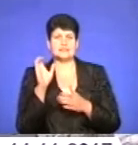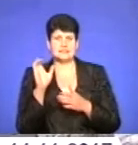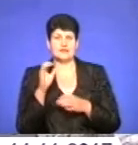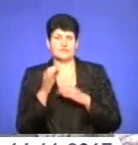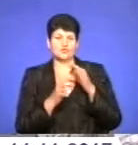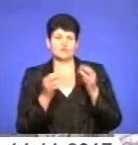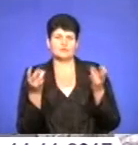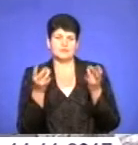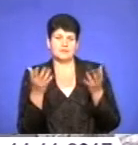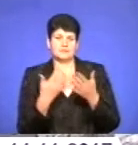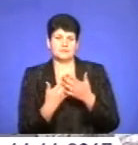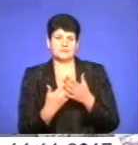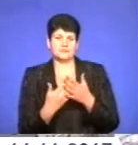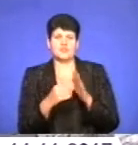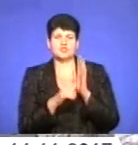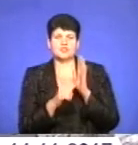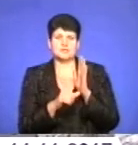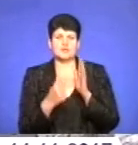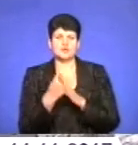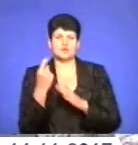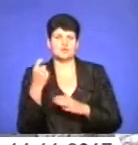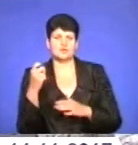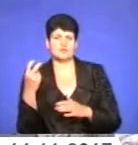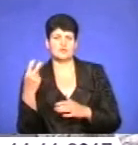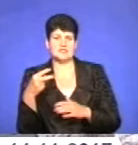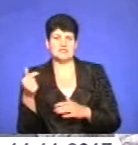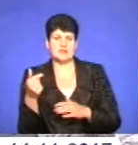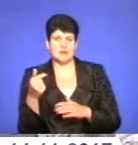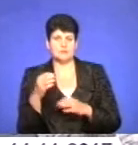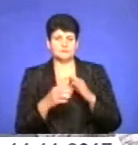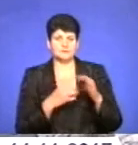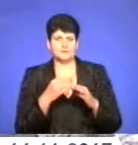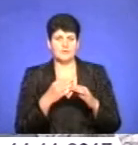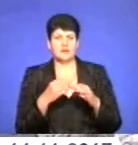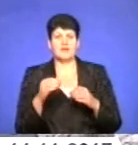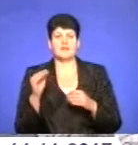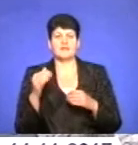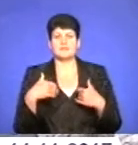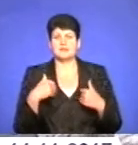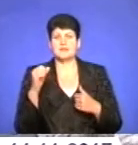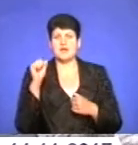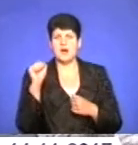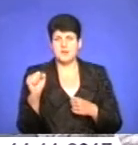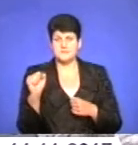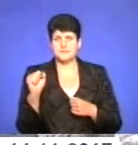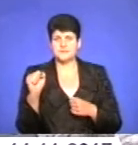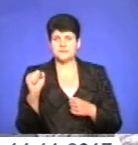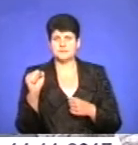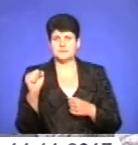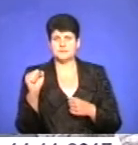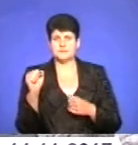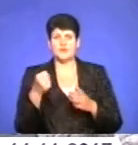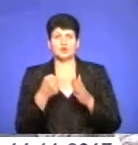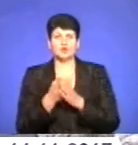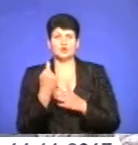потреба повинна складати від 60 до 120 міліграм на добу. Вітамін А повинна складати до